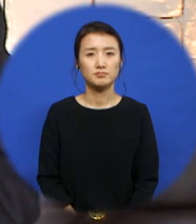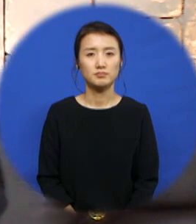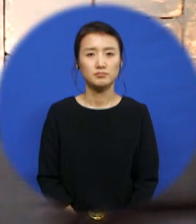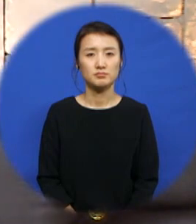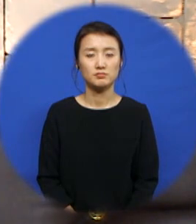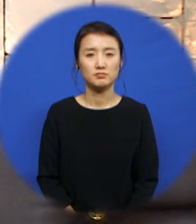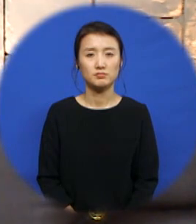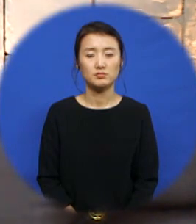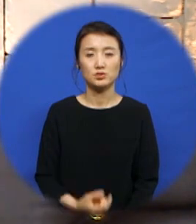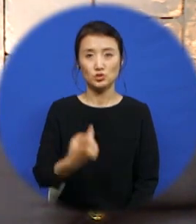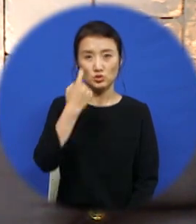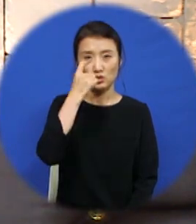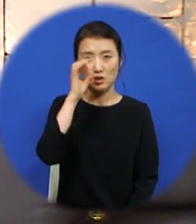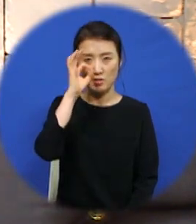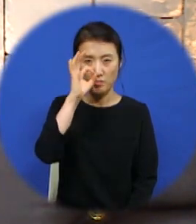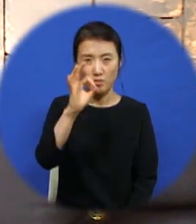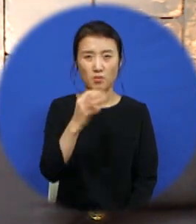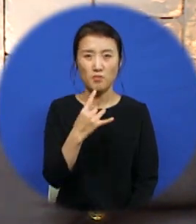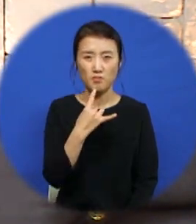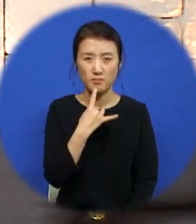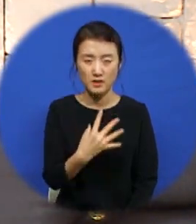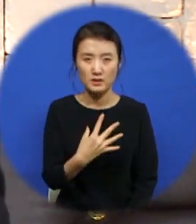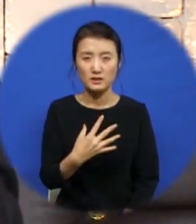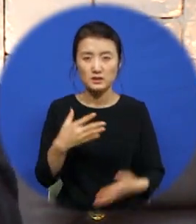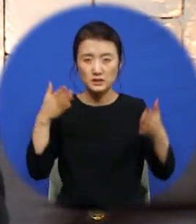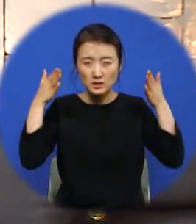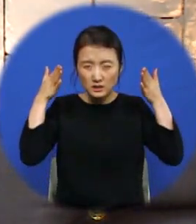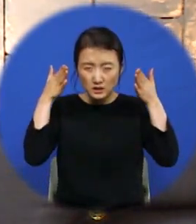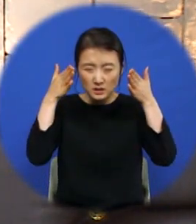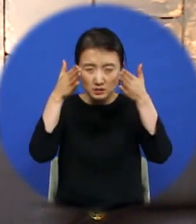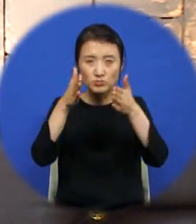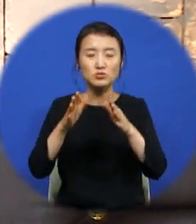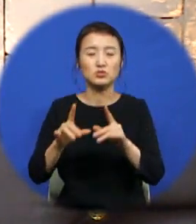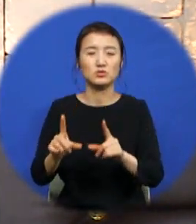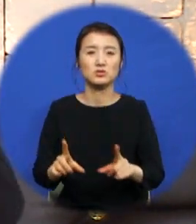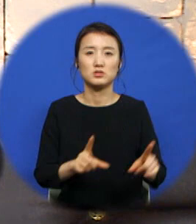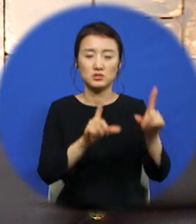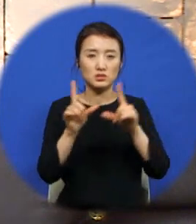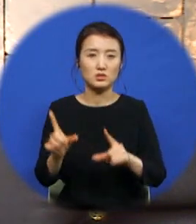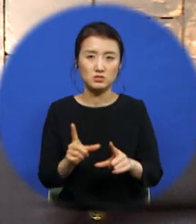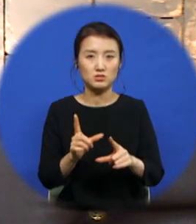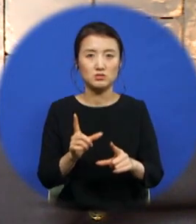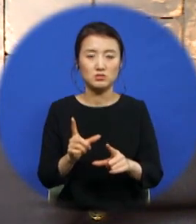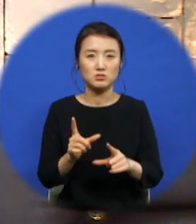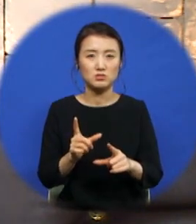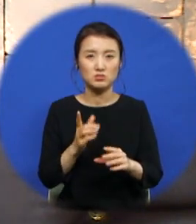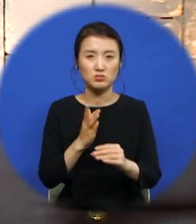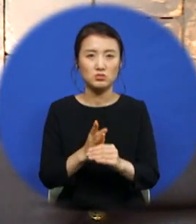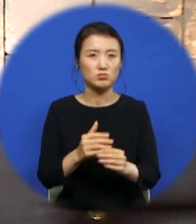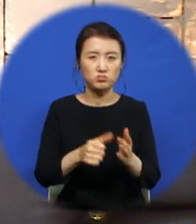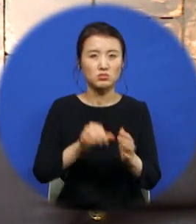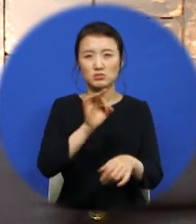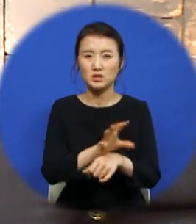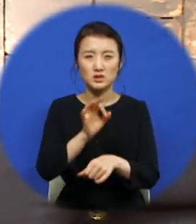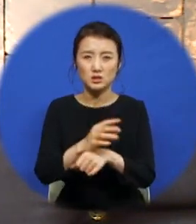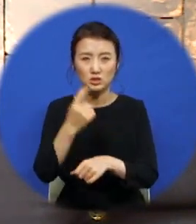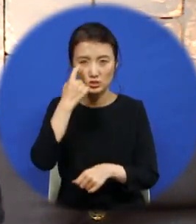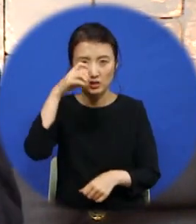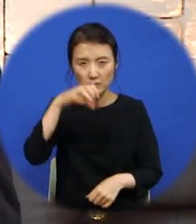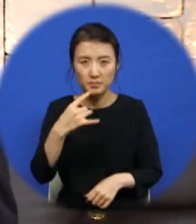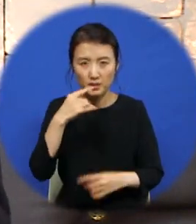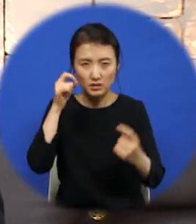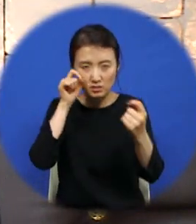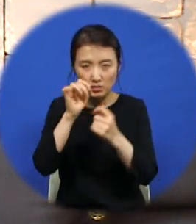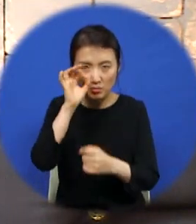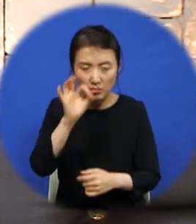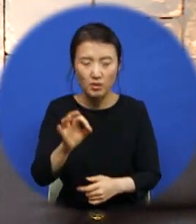눈에 보이는 것에 집중하는 이런 사회를 살고 있죠 자본주의가 자꾸만 물건을 사회도 않습니까 근데 진짜 중요한